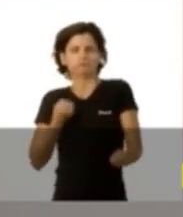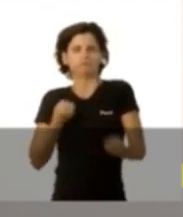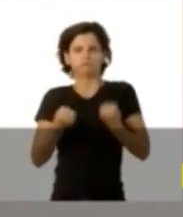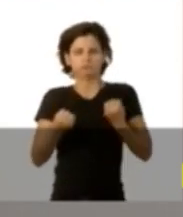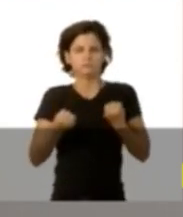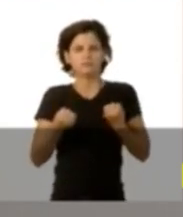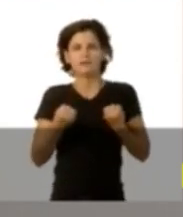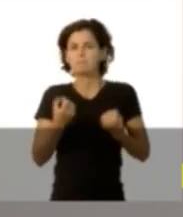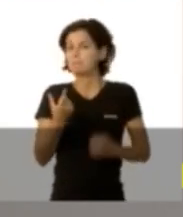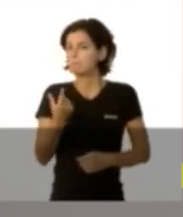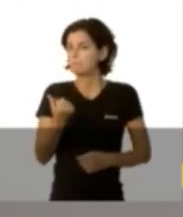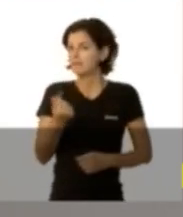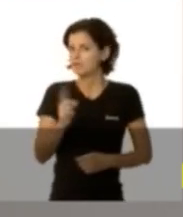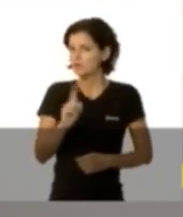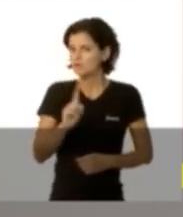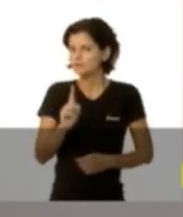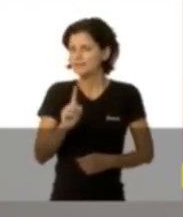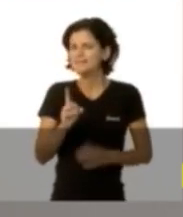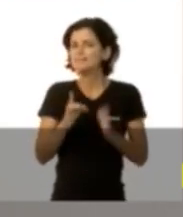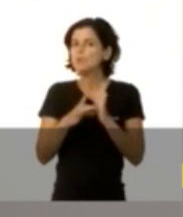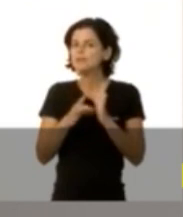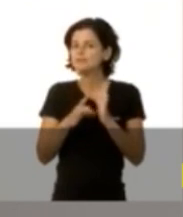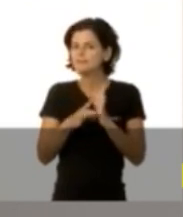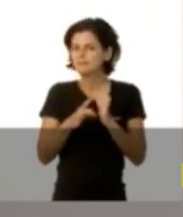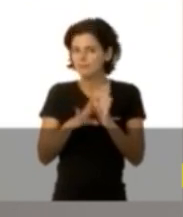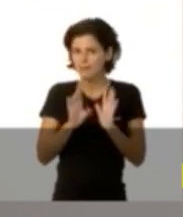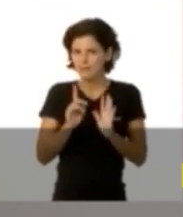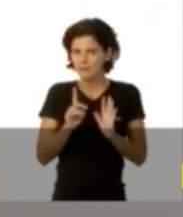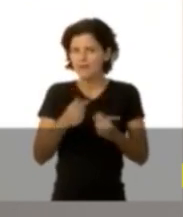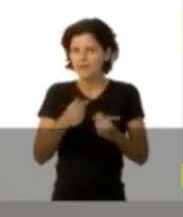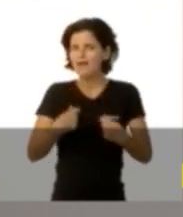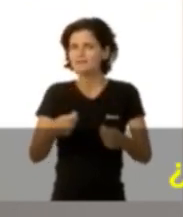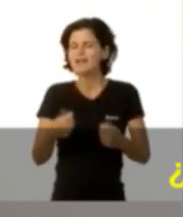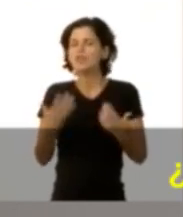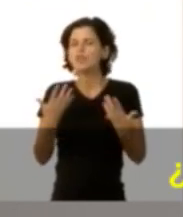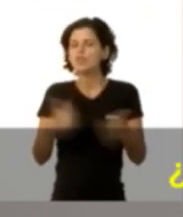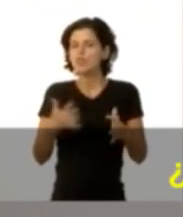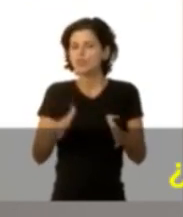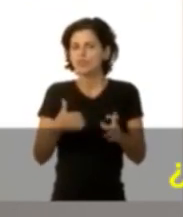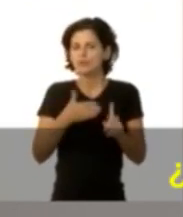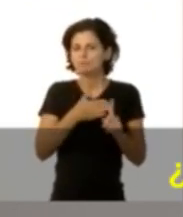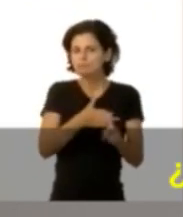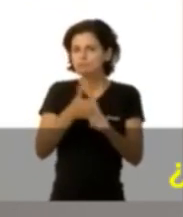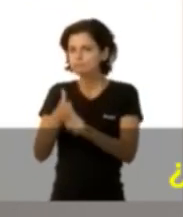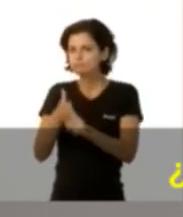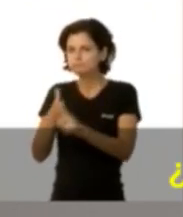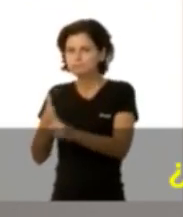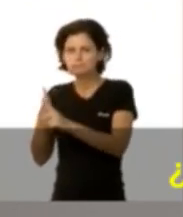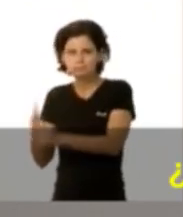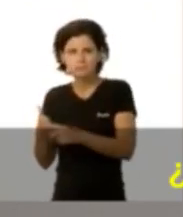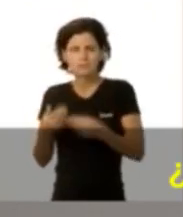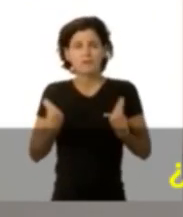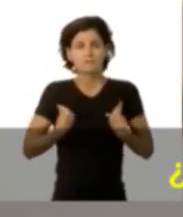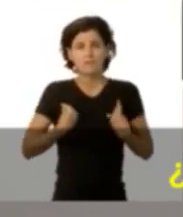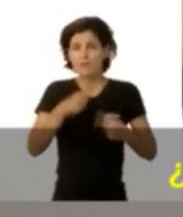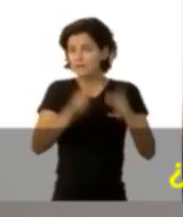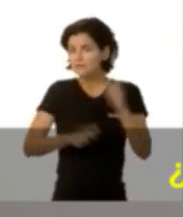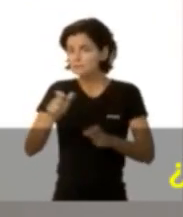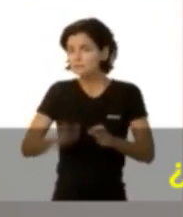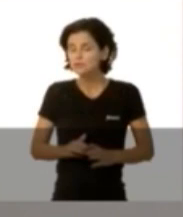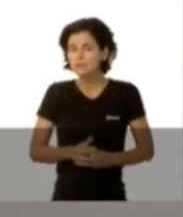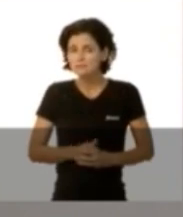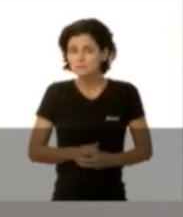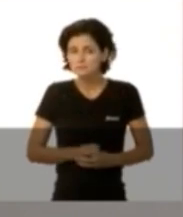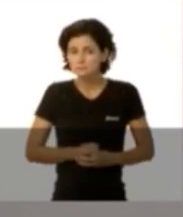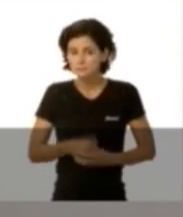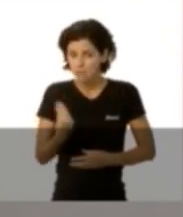una qüestió quantitativa, és una qüestió qualitativa, és en què ens gastem els diners. Ens gastem els diners en millorar la vida de la gent o ens gastem els